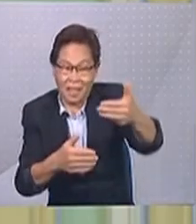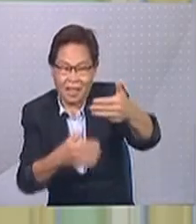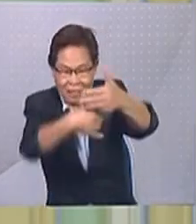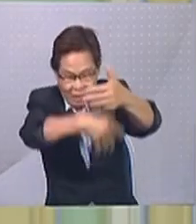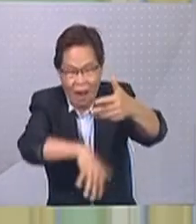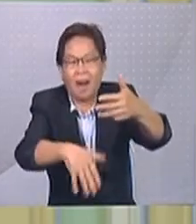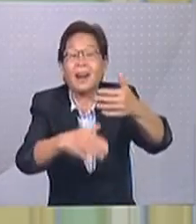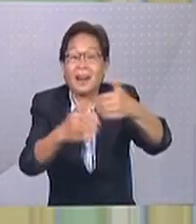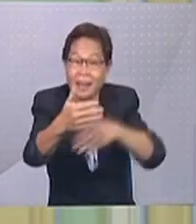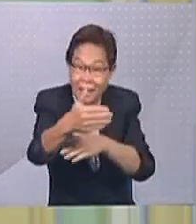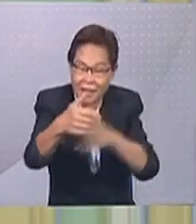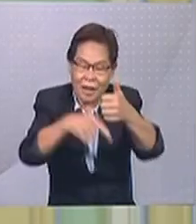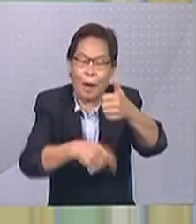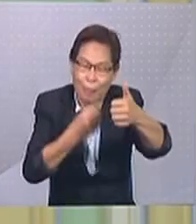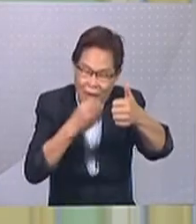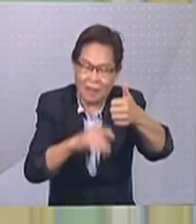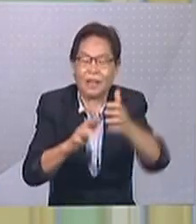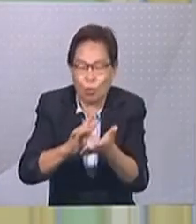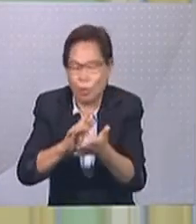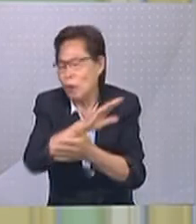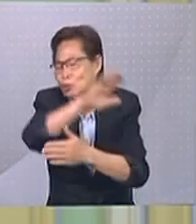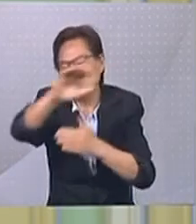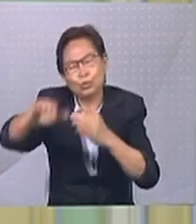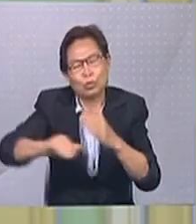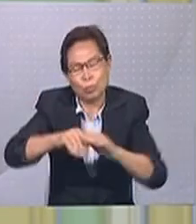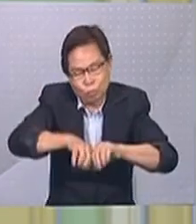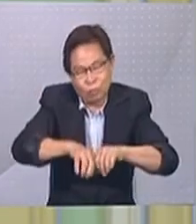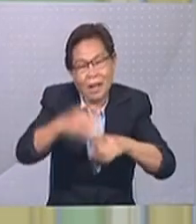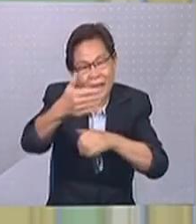makanan, perubatan, bahawa kesemua